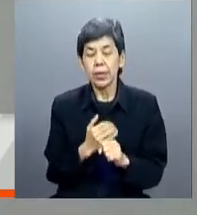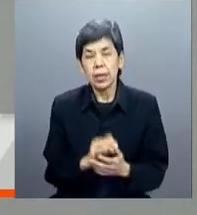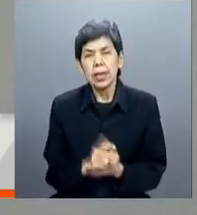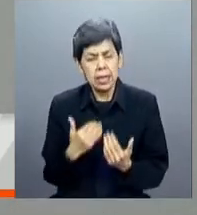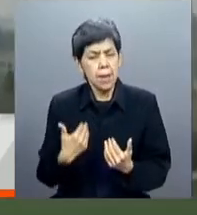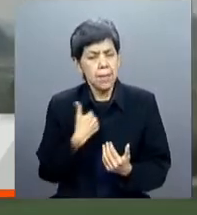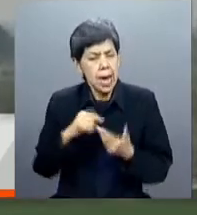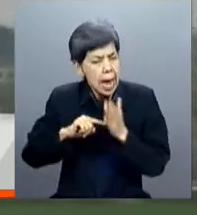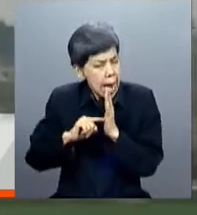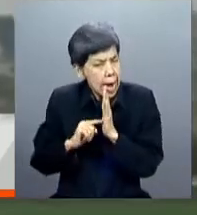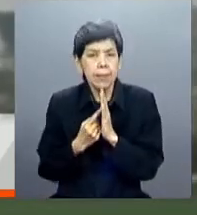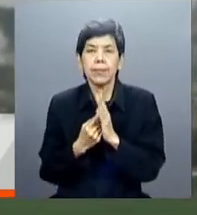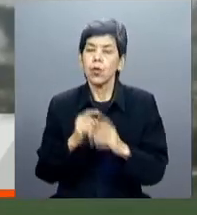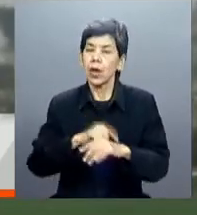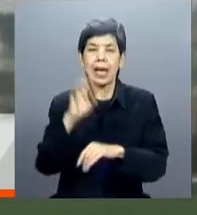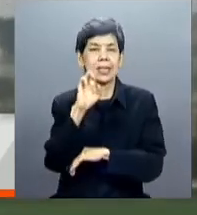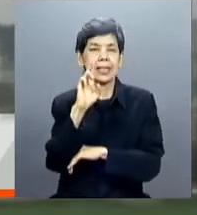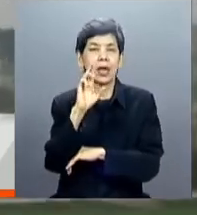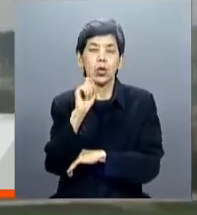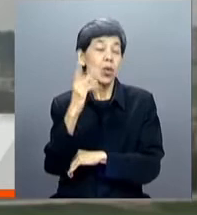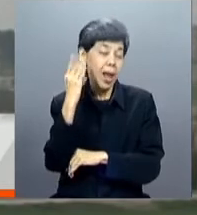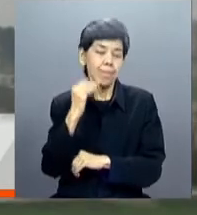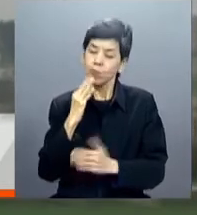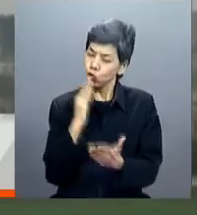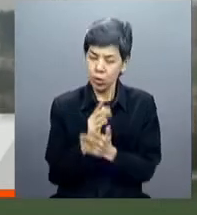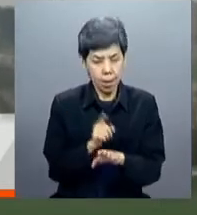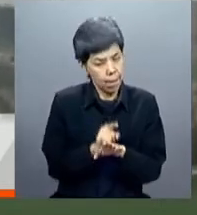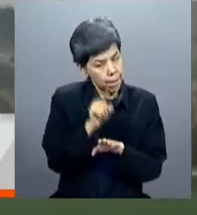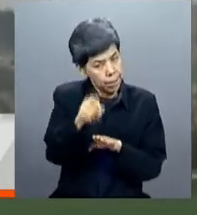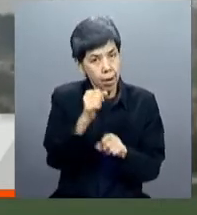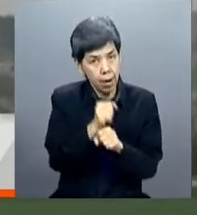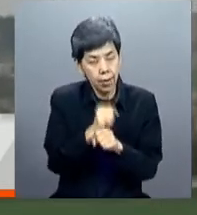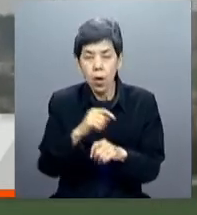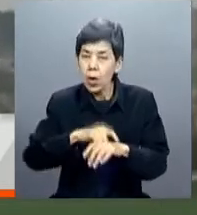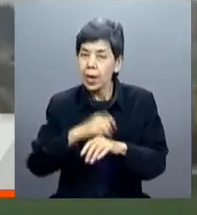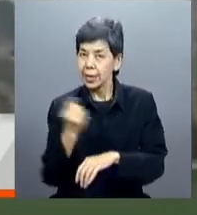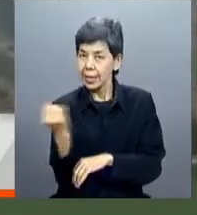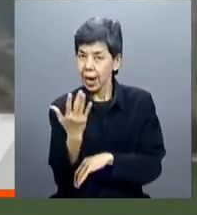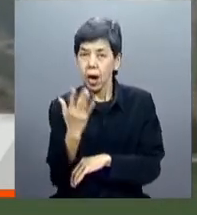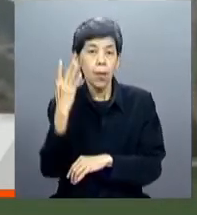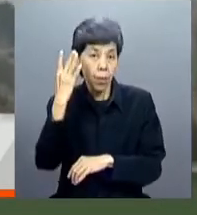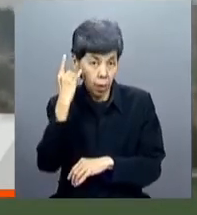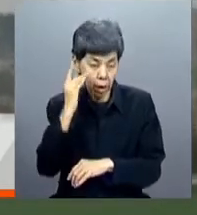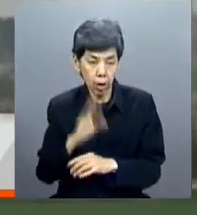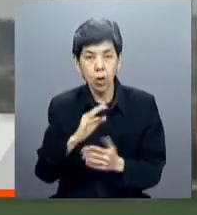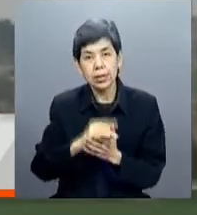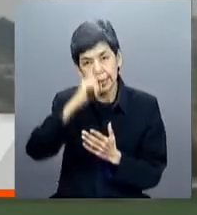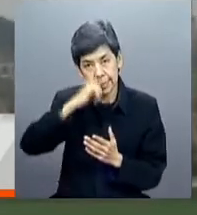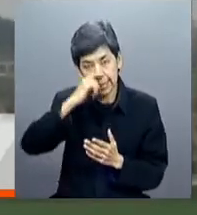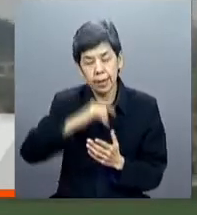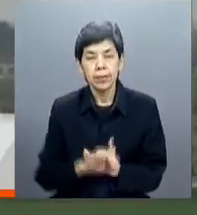ปและมีผลเริ่มบังคับใช้ในเวลาเที่ยงคืนของวันศุกร์ที่ผ่านมาตามเวลาท้องถิ่นหรือในเวลา 5:00 น.ของเมื่อวานนี้ตามเวลาในประเทศไ